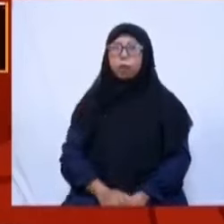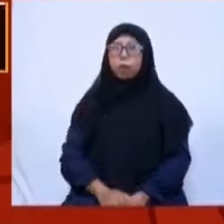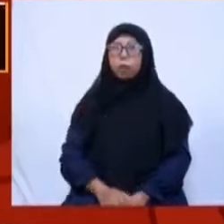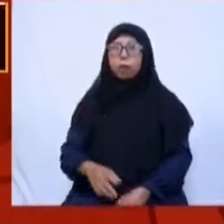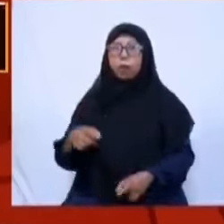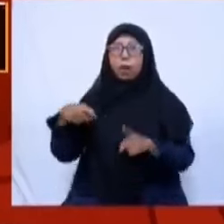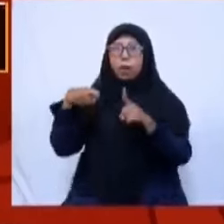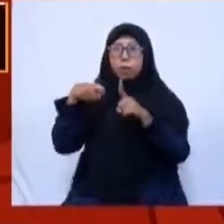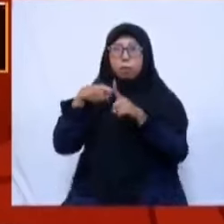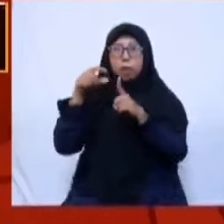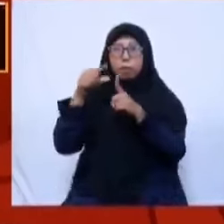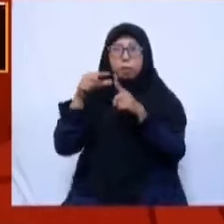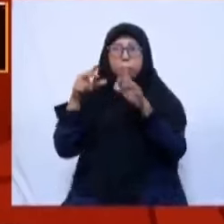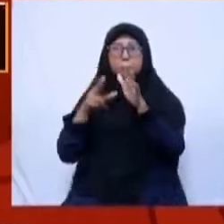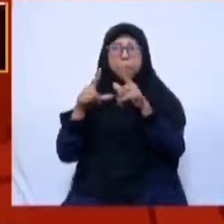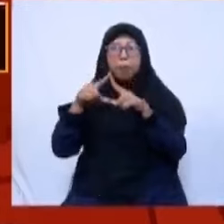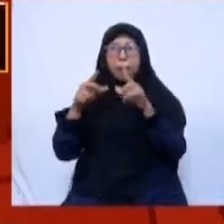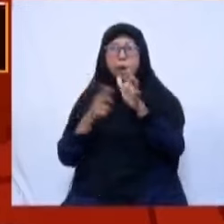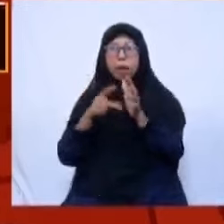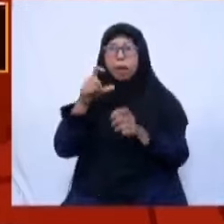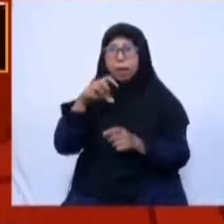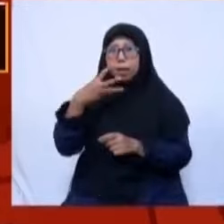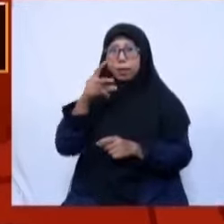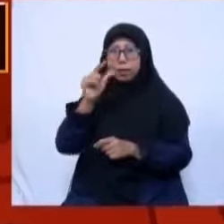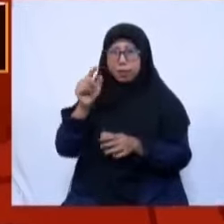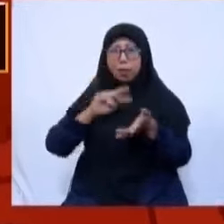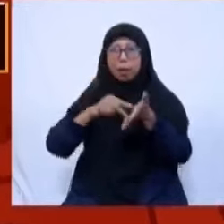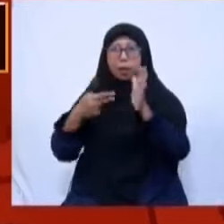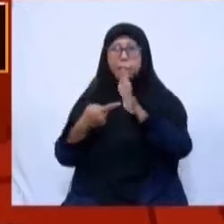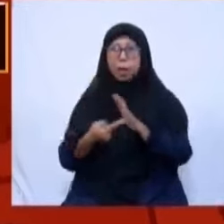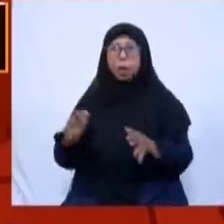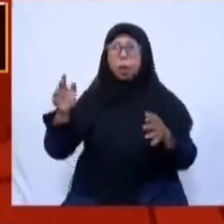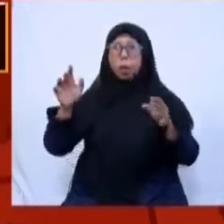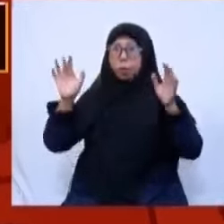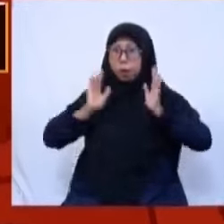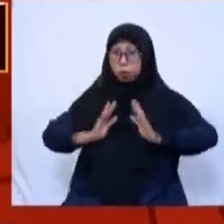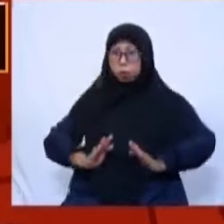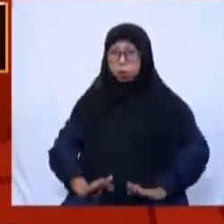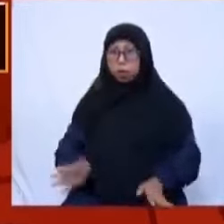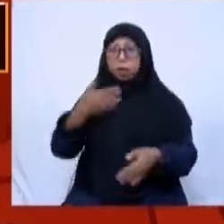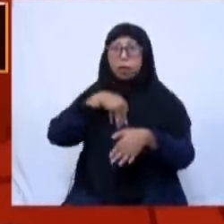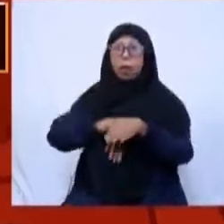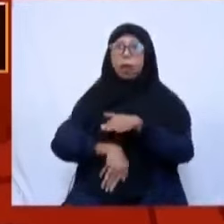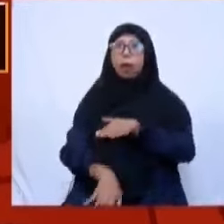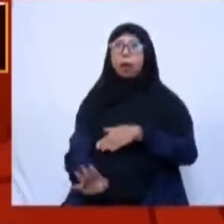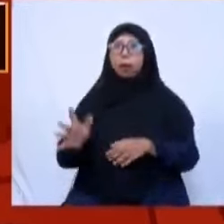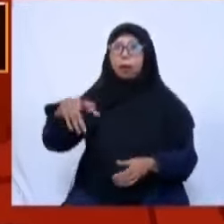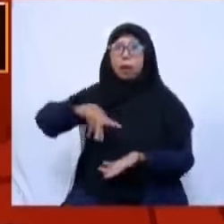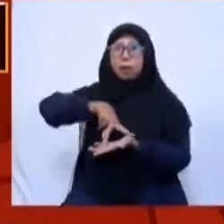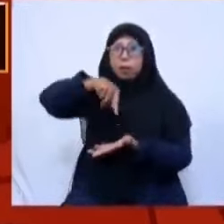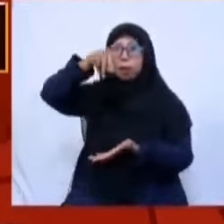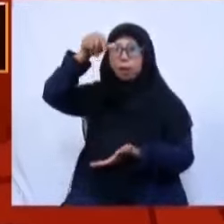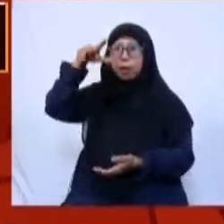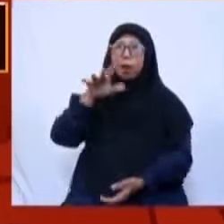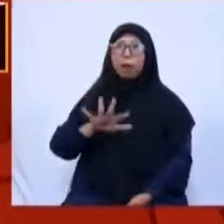pancer. Artinya adalah manusia itu terlahir bersenyawa dengan tanahnya, terlahir bersenyawa dengan airnya,